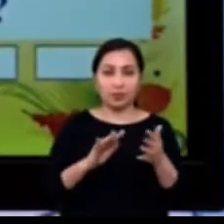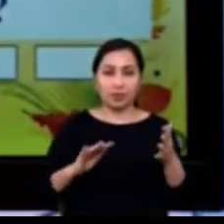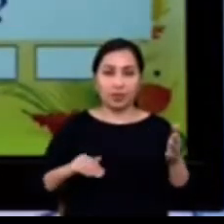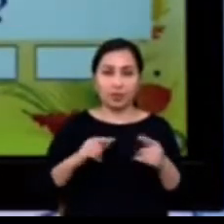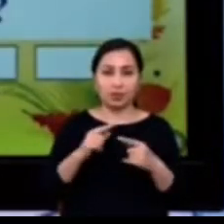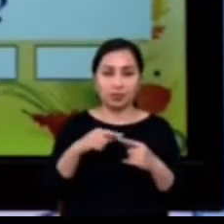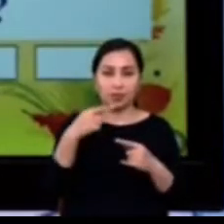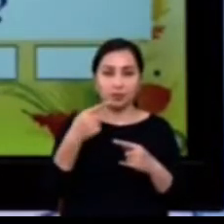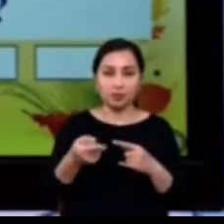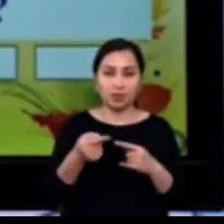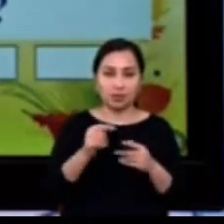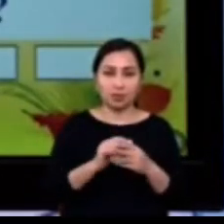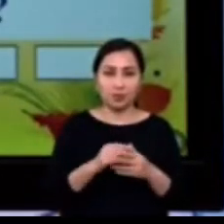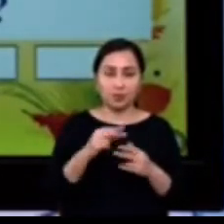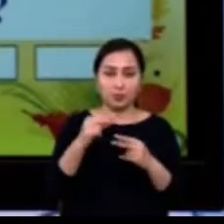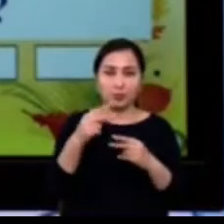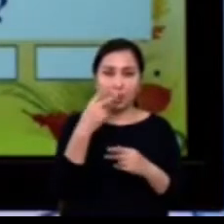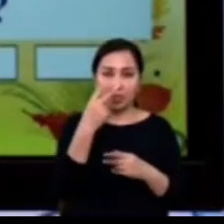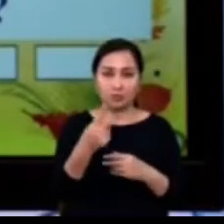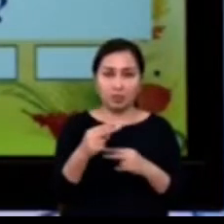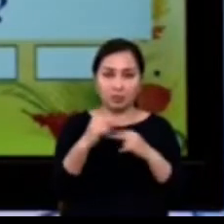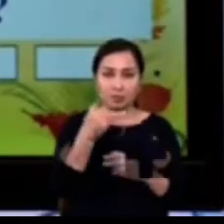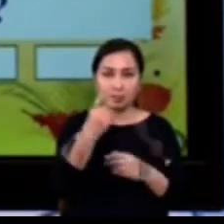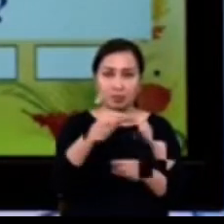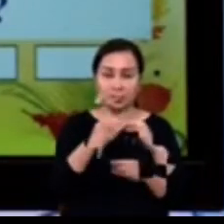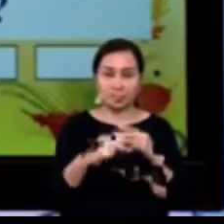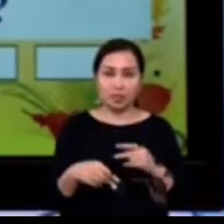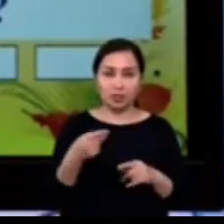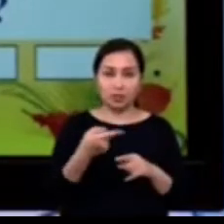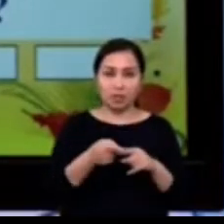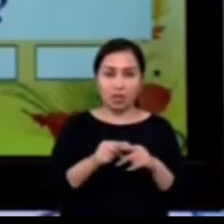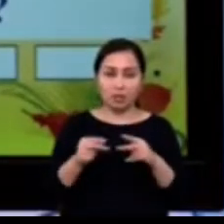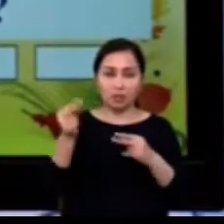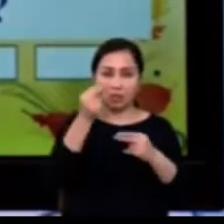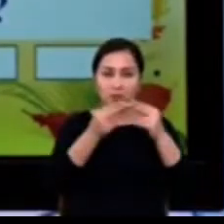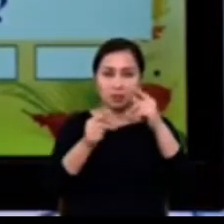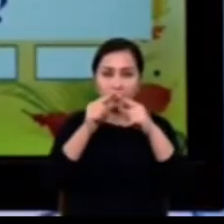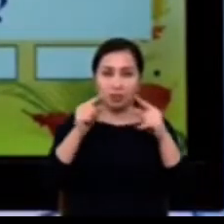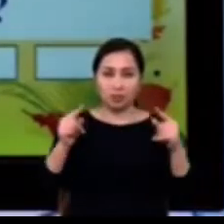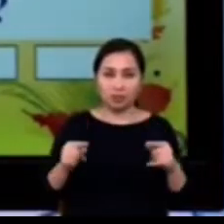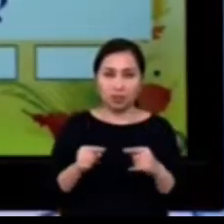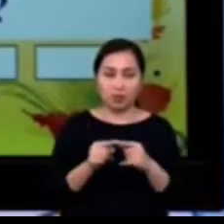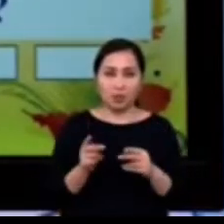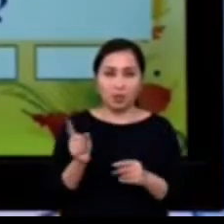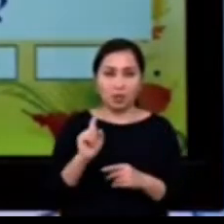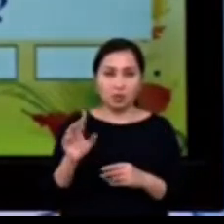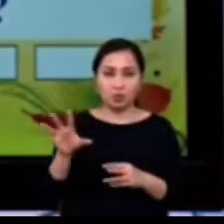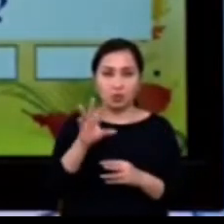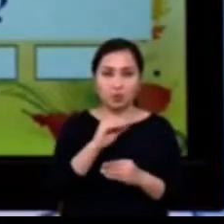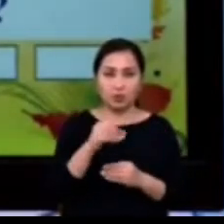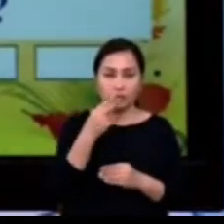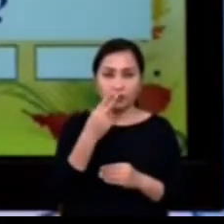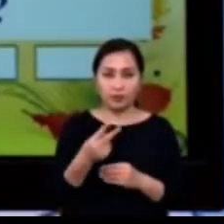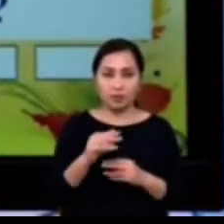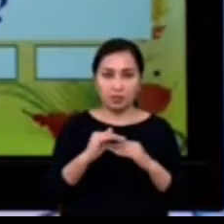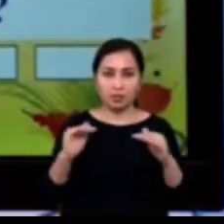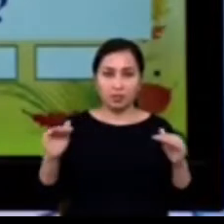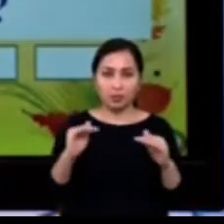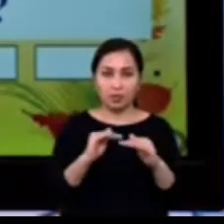Продолжаем дальше. Посмотрите внимательно на это изображение. Что вы видите,